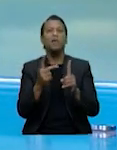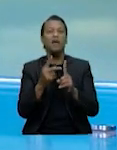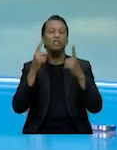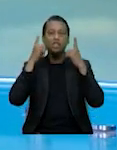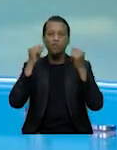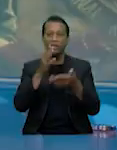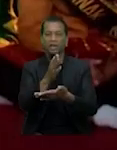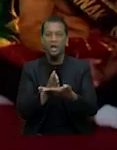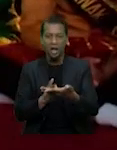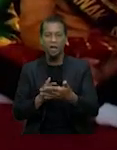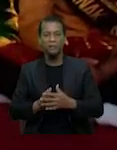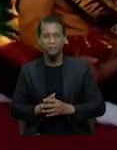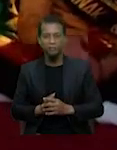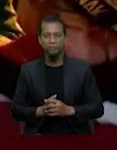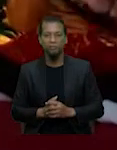Tengah.